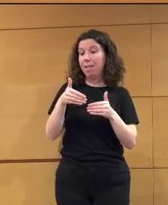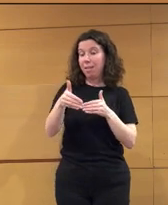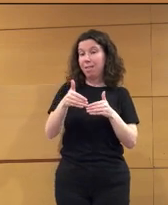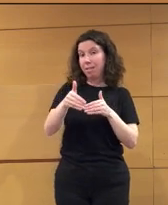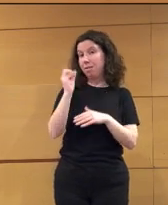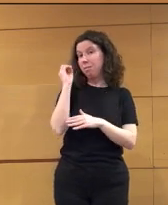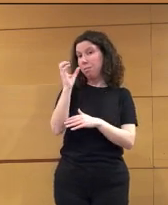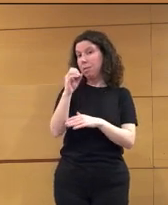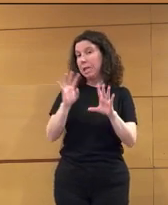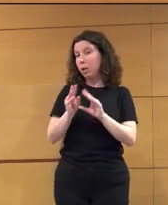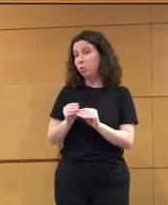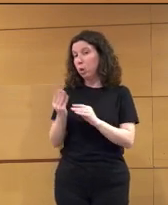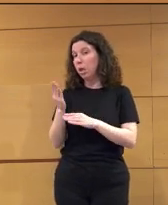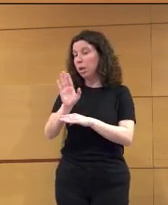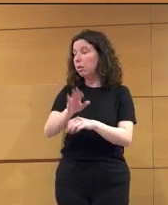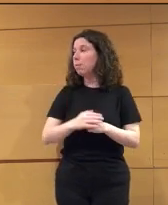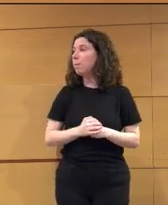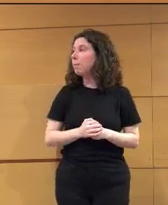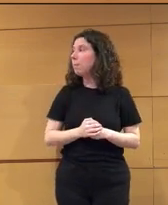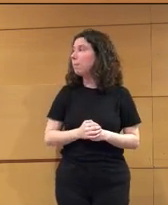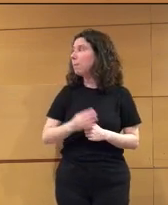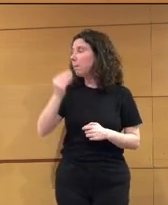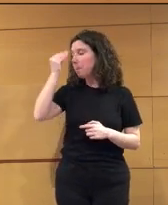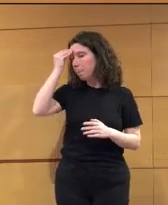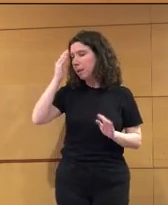resultats. Jo crec que, com vaig dir,